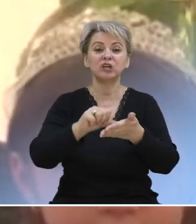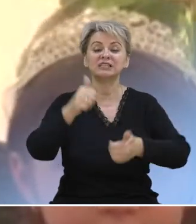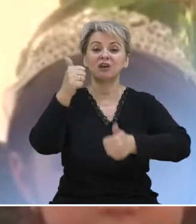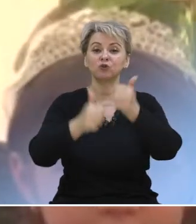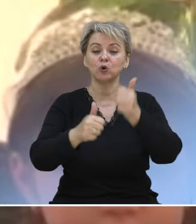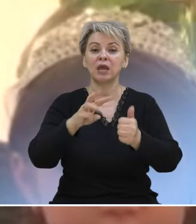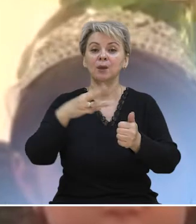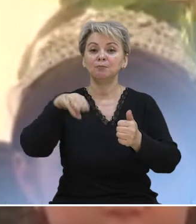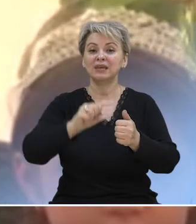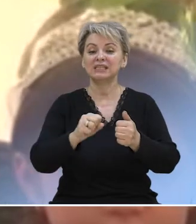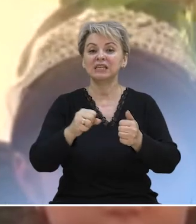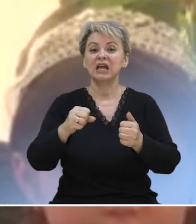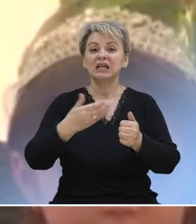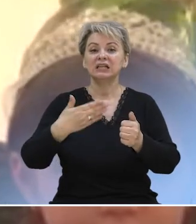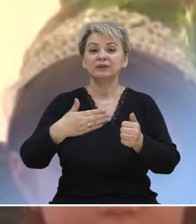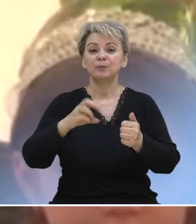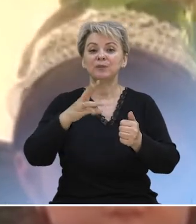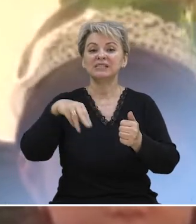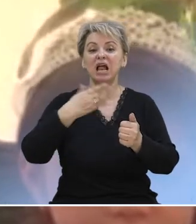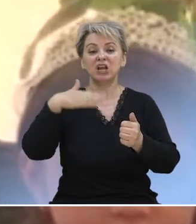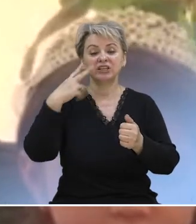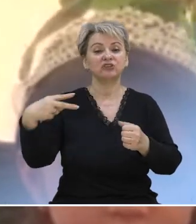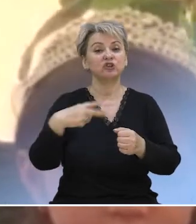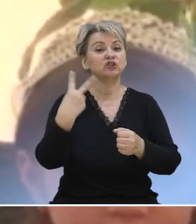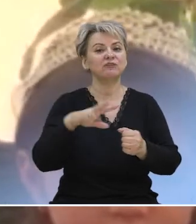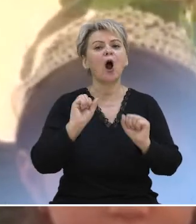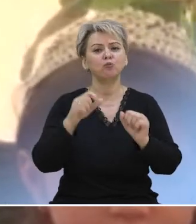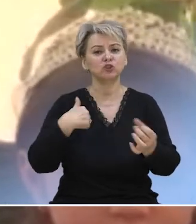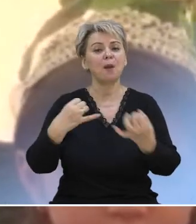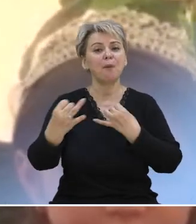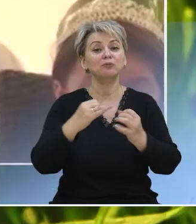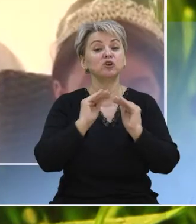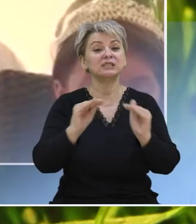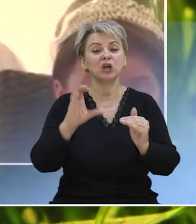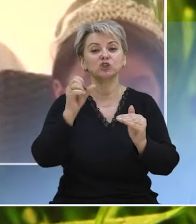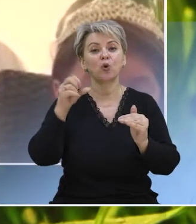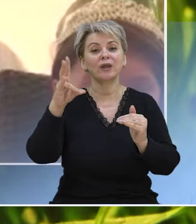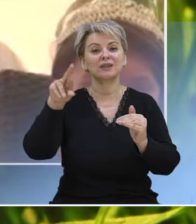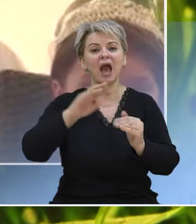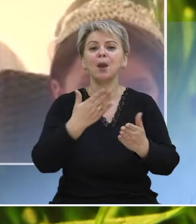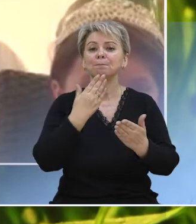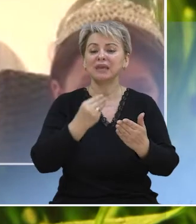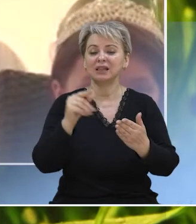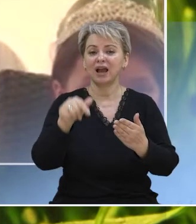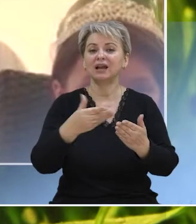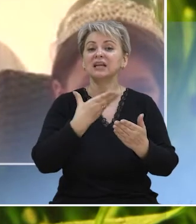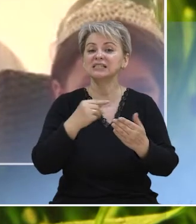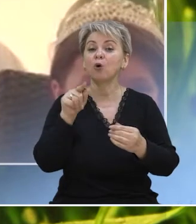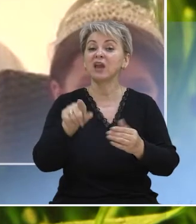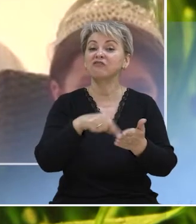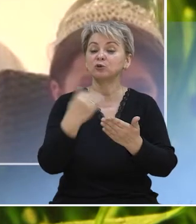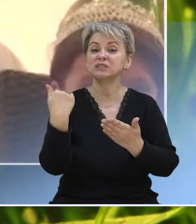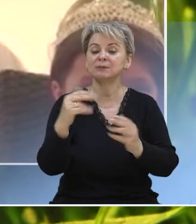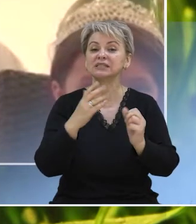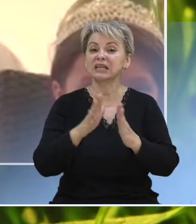приняли участие в конкурсе «Мисс и Мистер Лето 2020». Можно я немножко пообщаюсь с детками? Сонечка, милая красавица, у меня